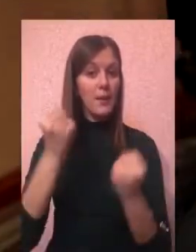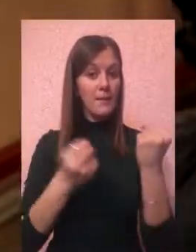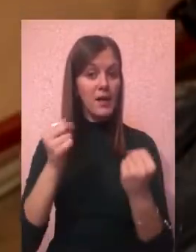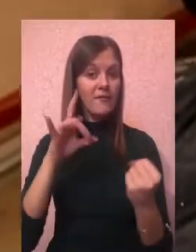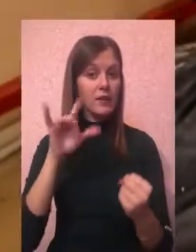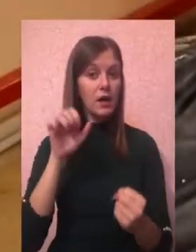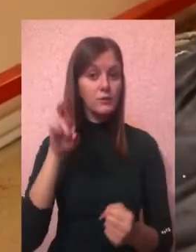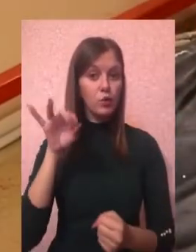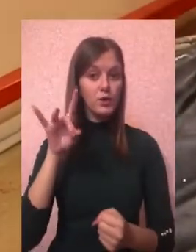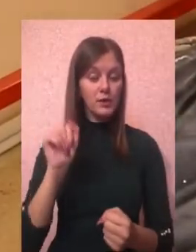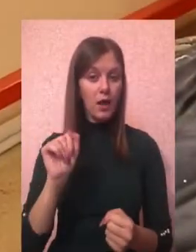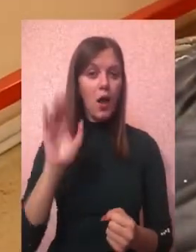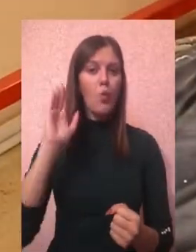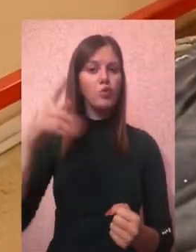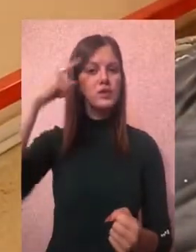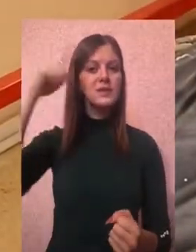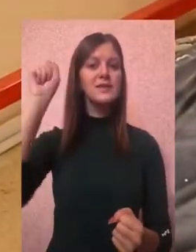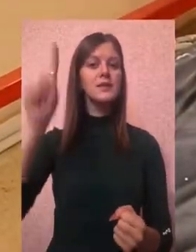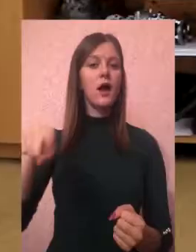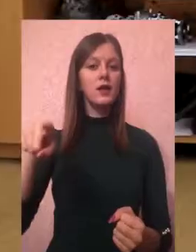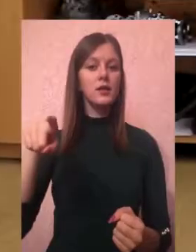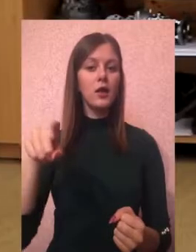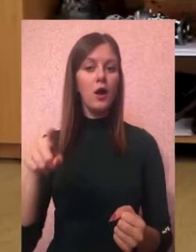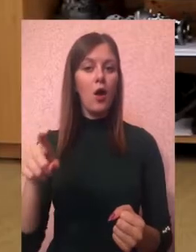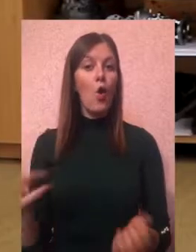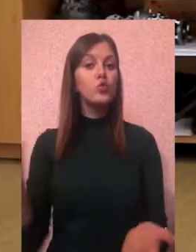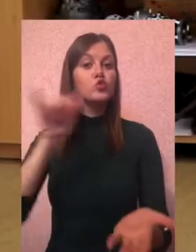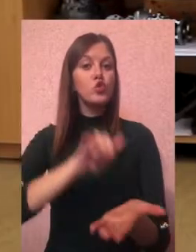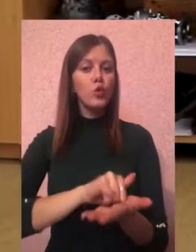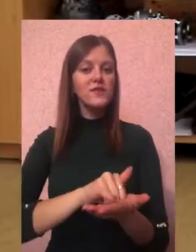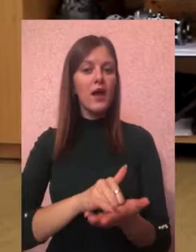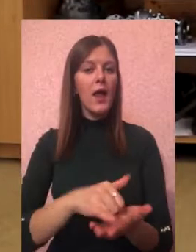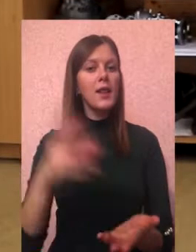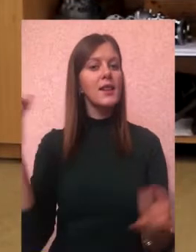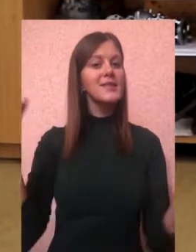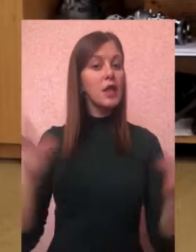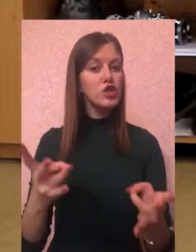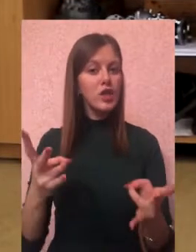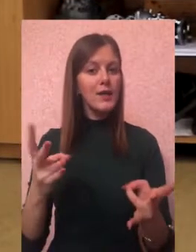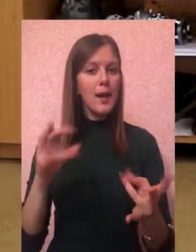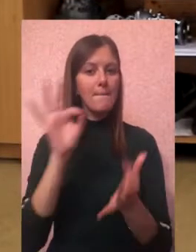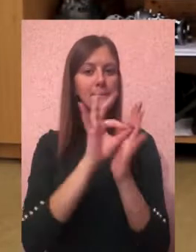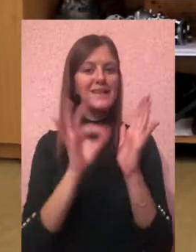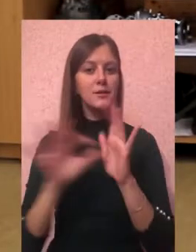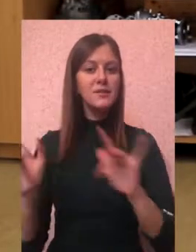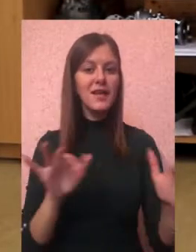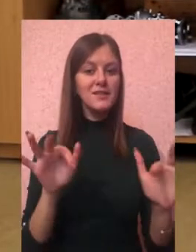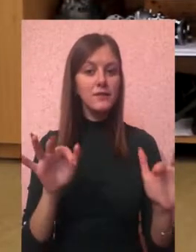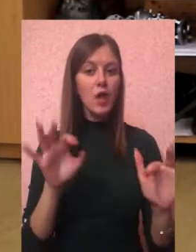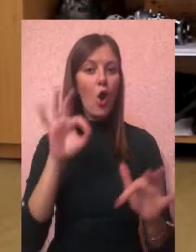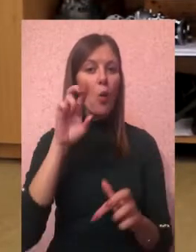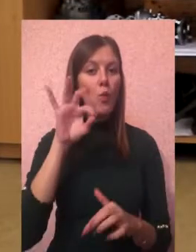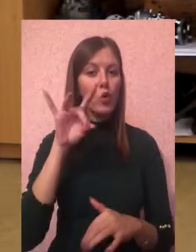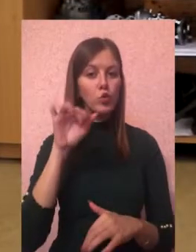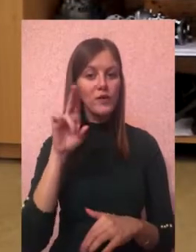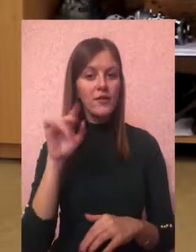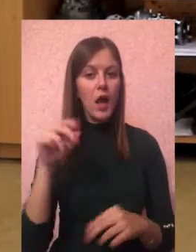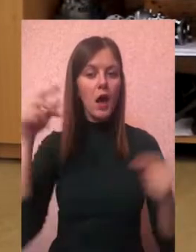ремонт автомобильного транспорта, будет знать устройство, назначение и принцип действия